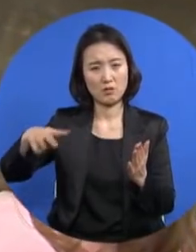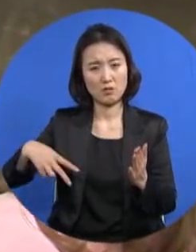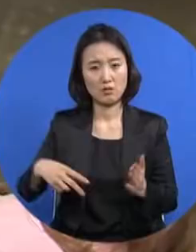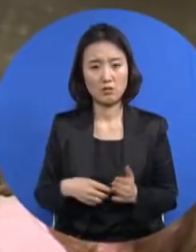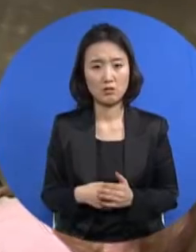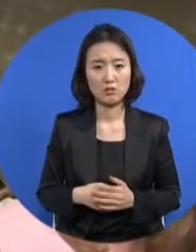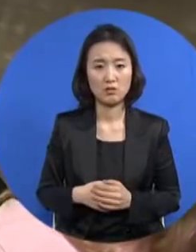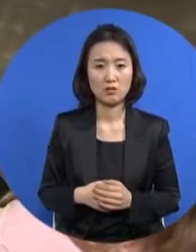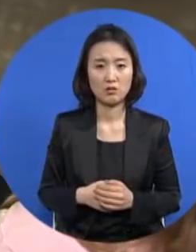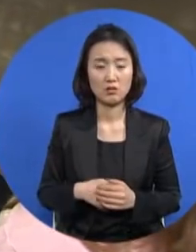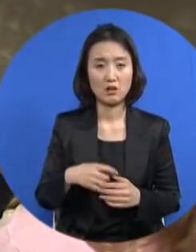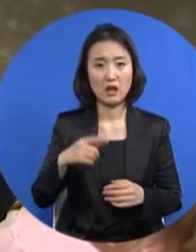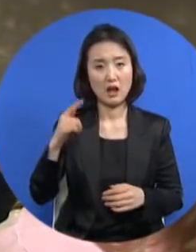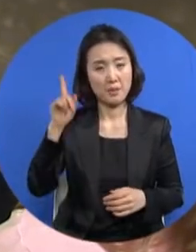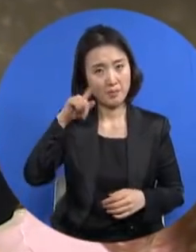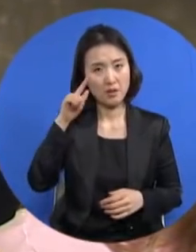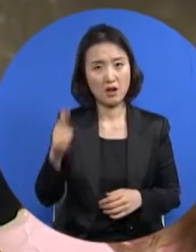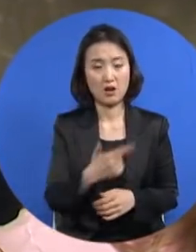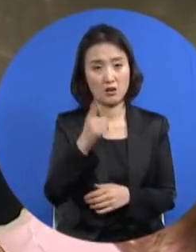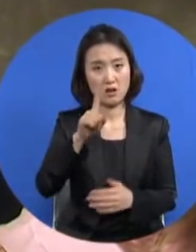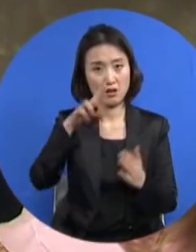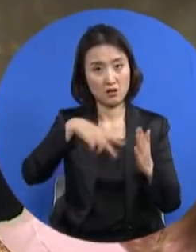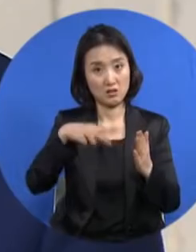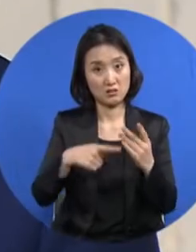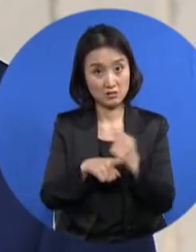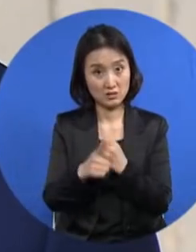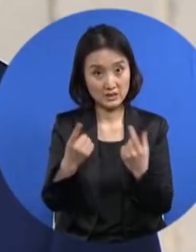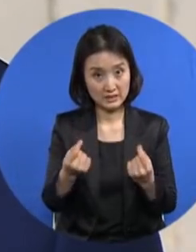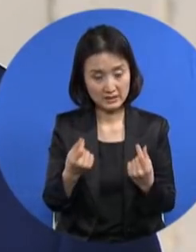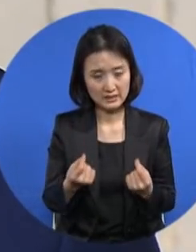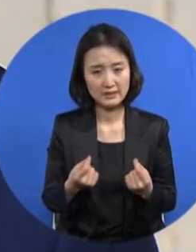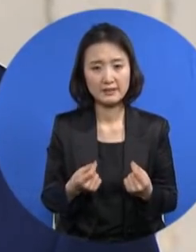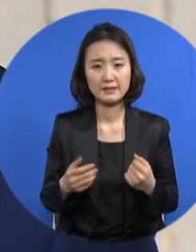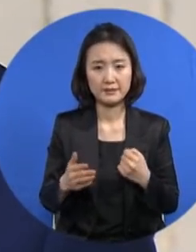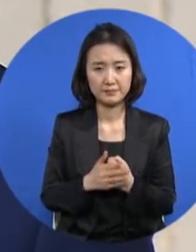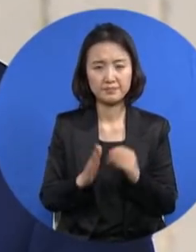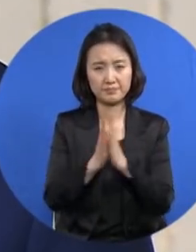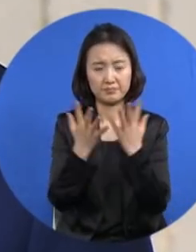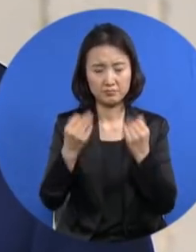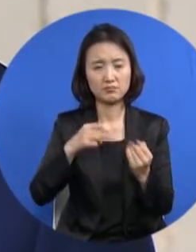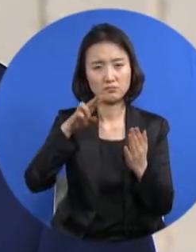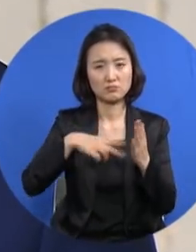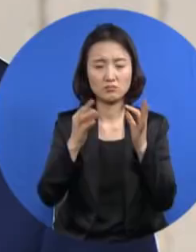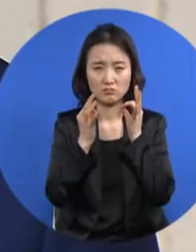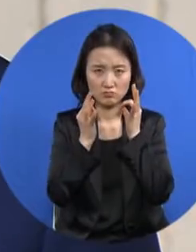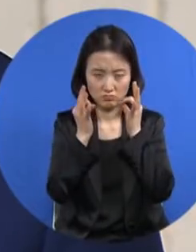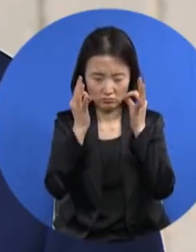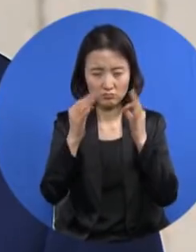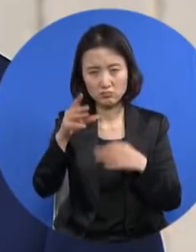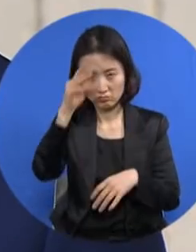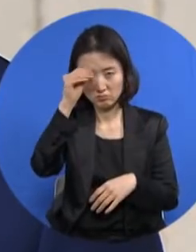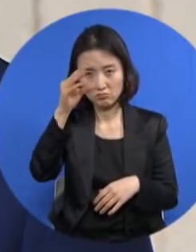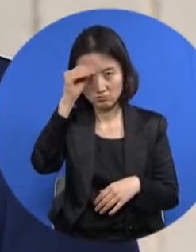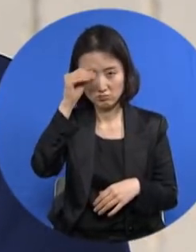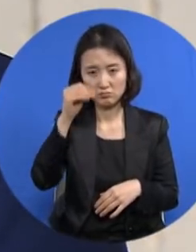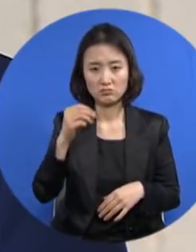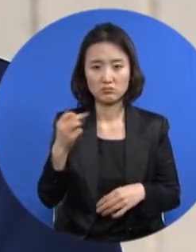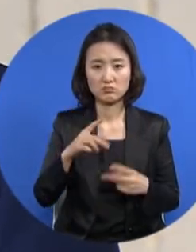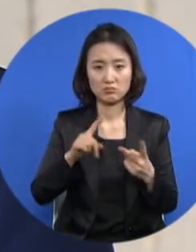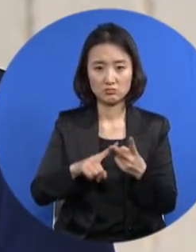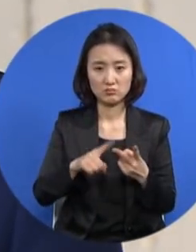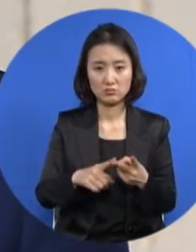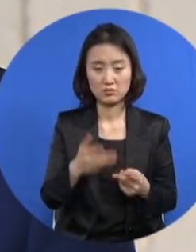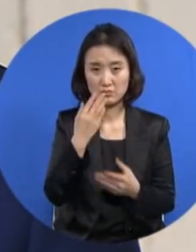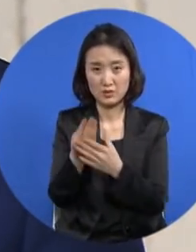한권 정도 읽는다는 얘기잖아요. 그래서 그 사람처럼 저도 책을 많이 읽으려고 노력을 했고요. 소식하는